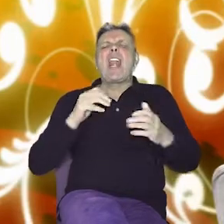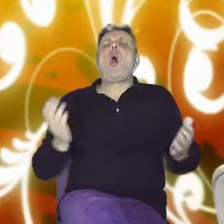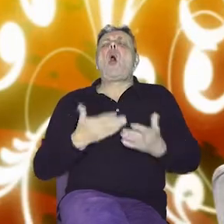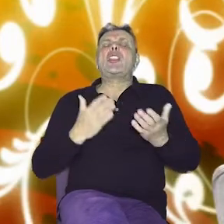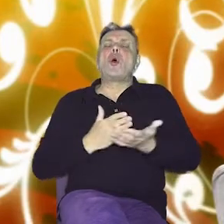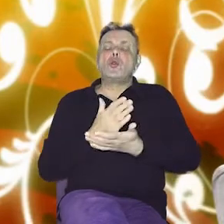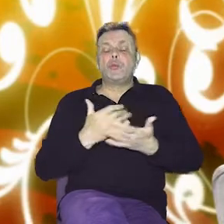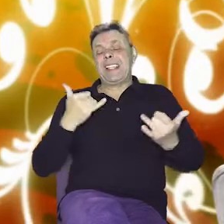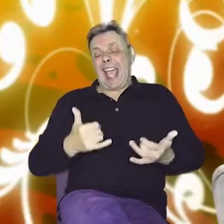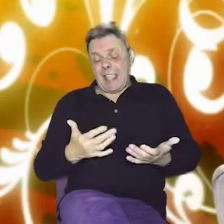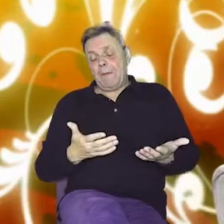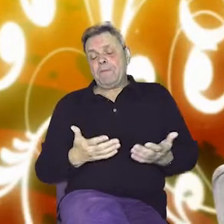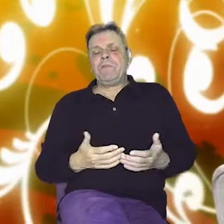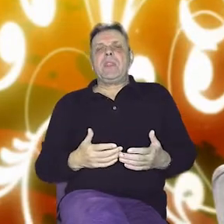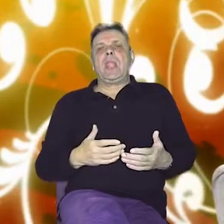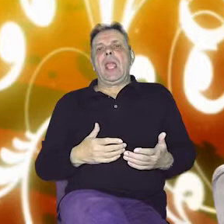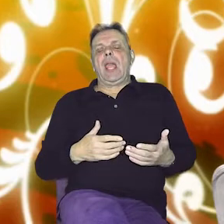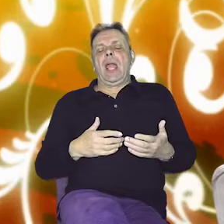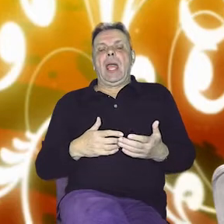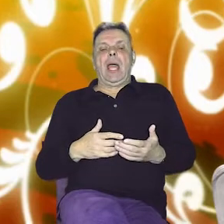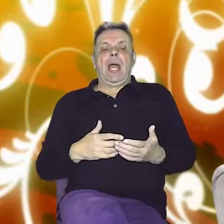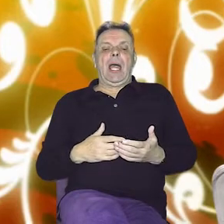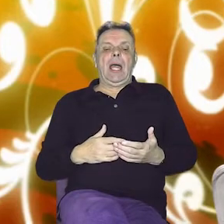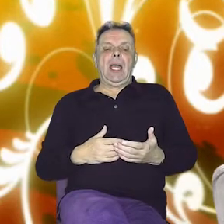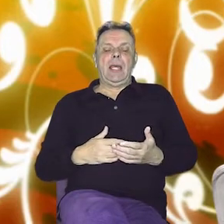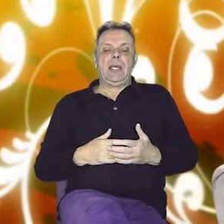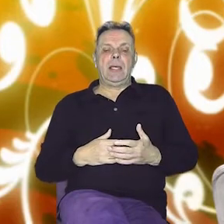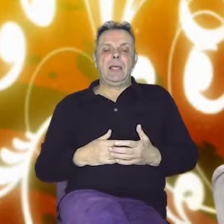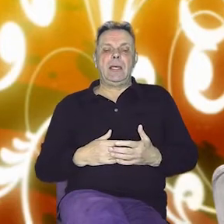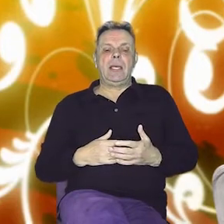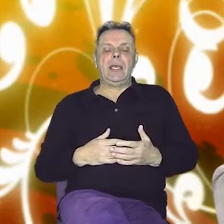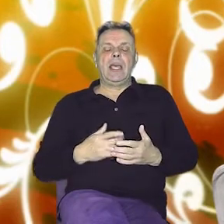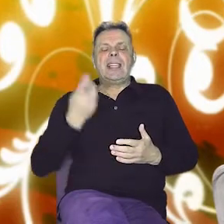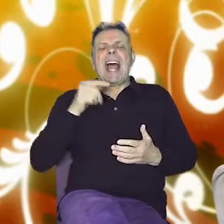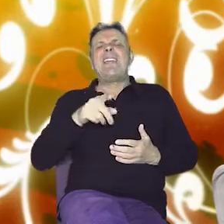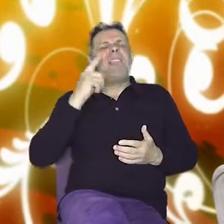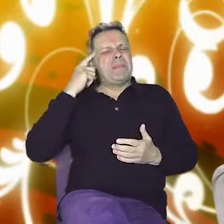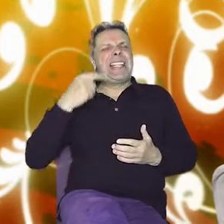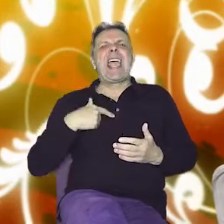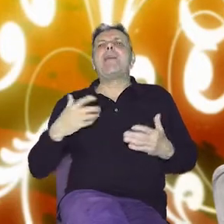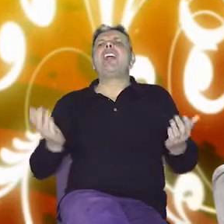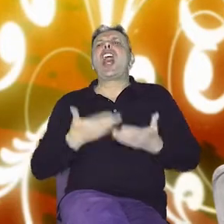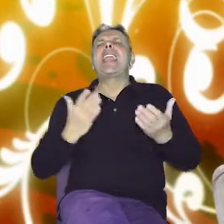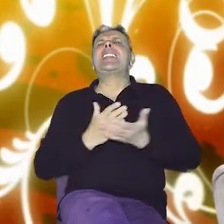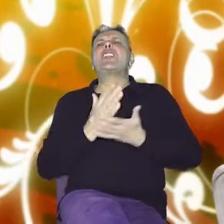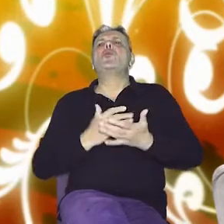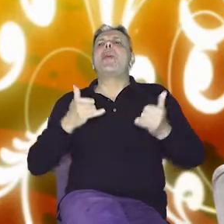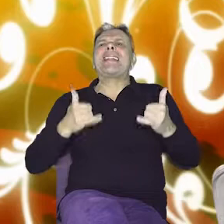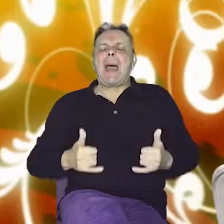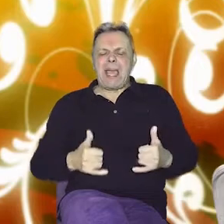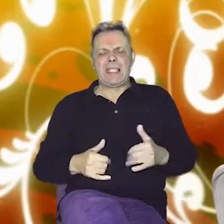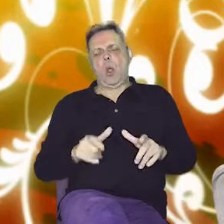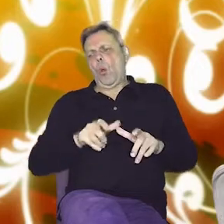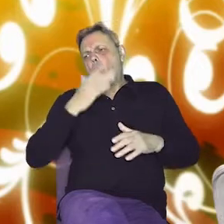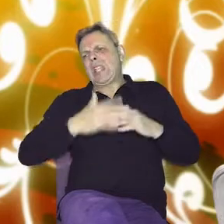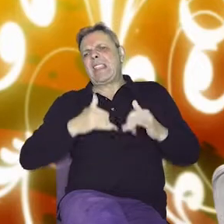službi, pa već kad sam kod hitne službe, to niste očekivali da ću vas odmah pitati. Pitajte. Da li mislite da je naša hitna služba danas,